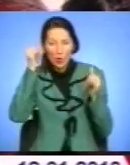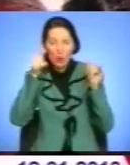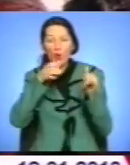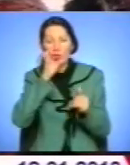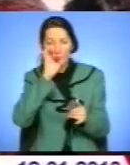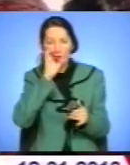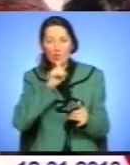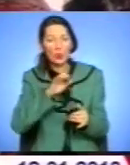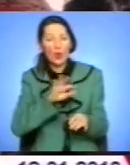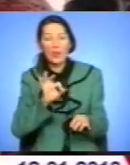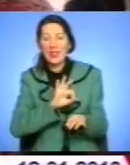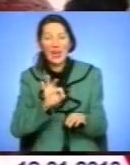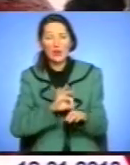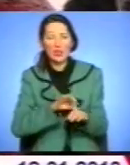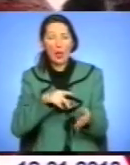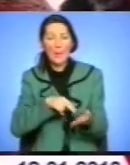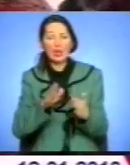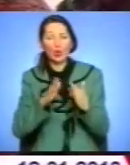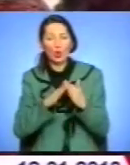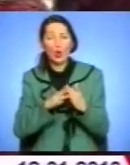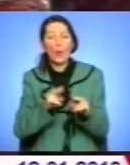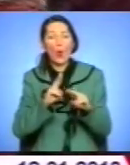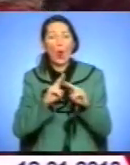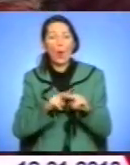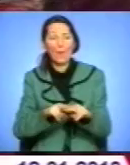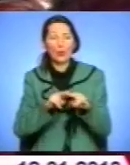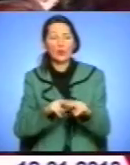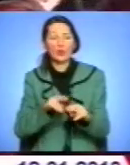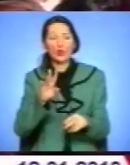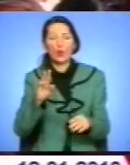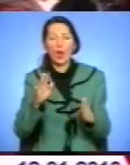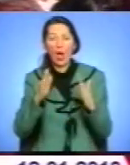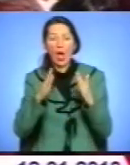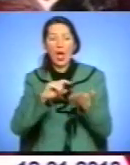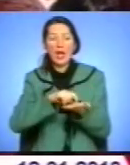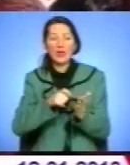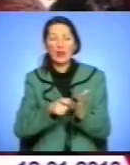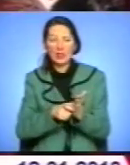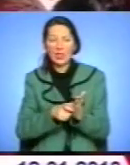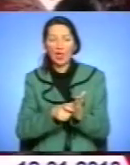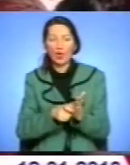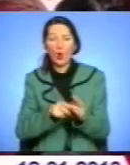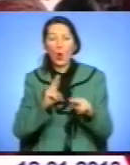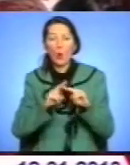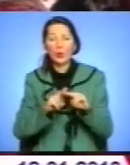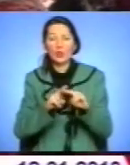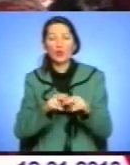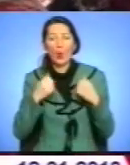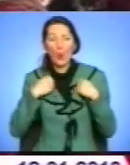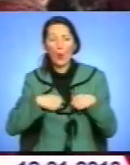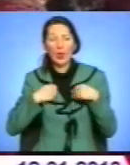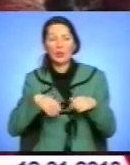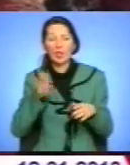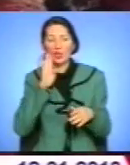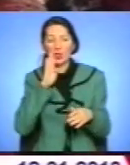Прийду додому, посвячу квартиру, посвячу, помиємося з